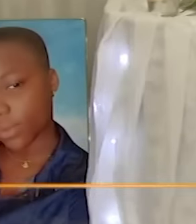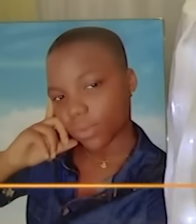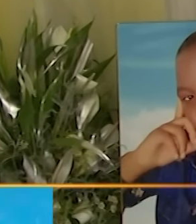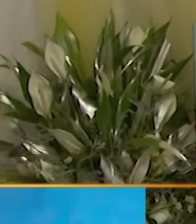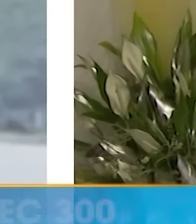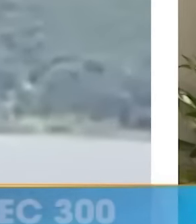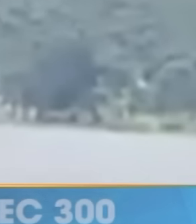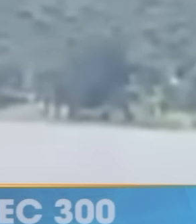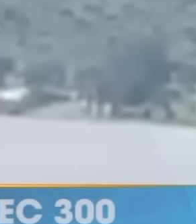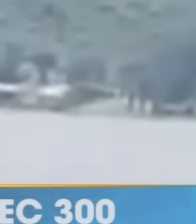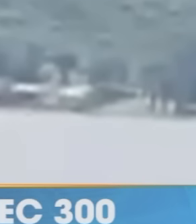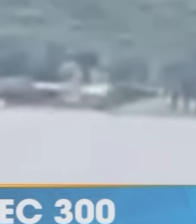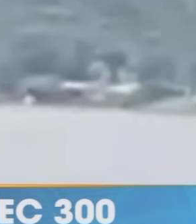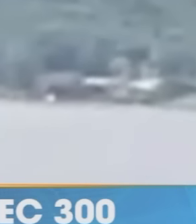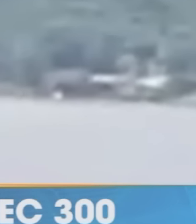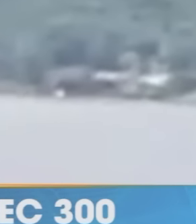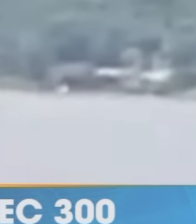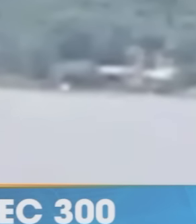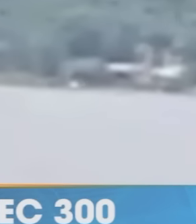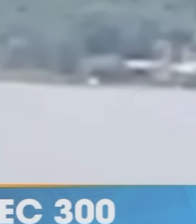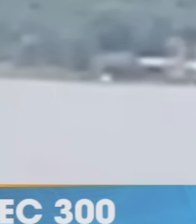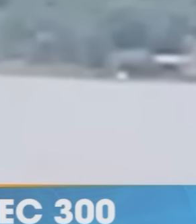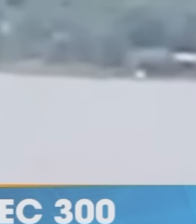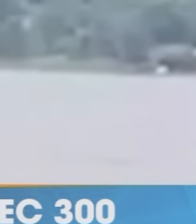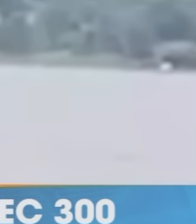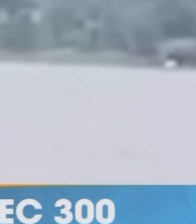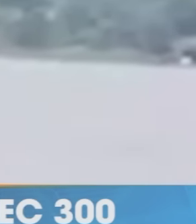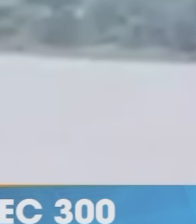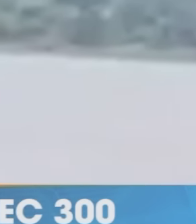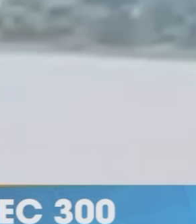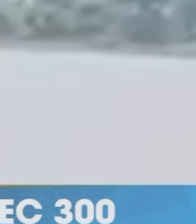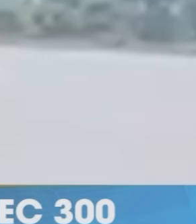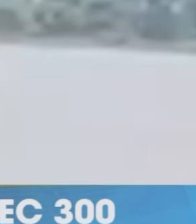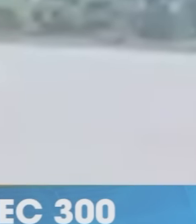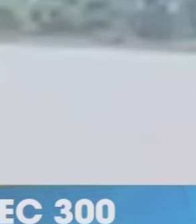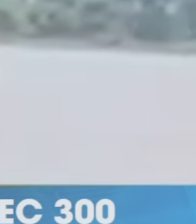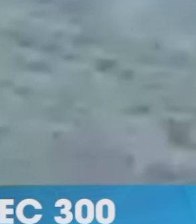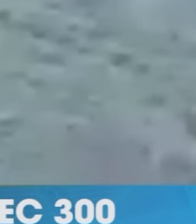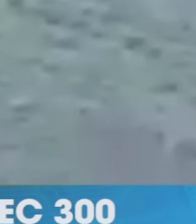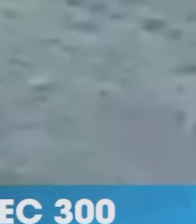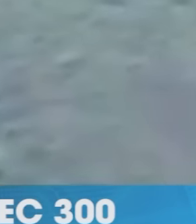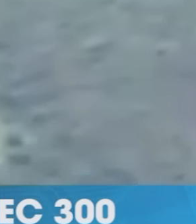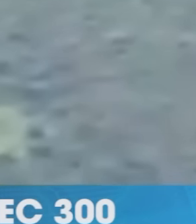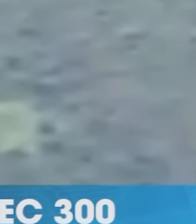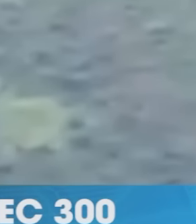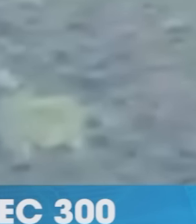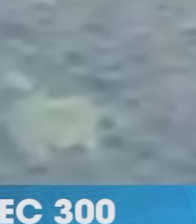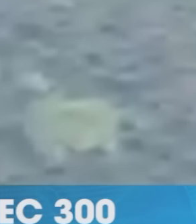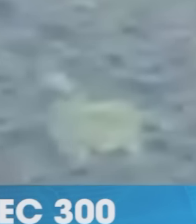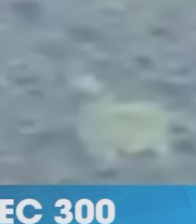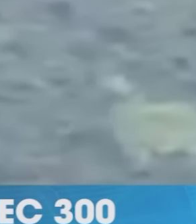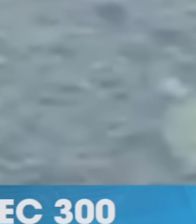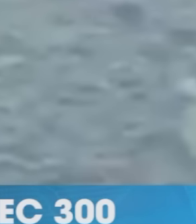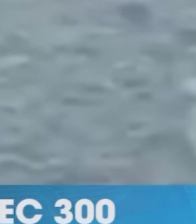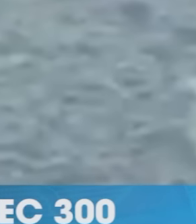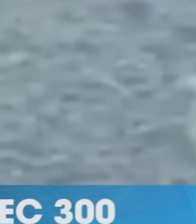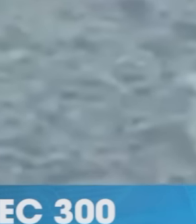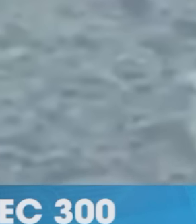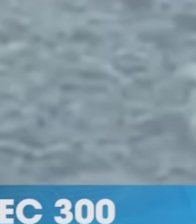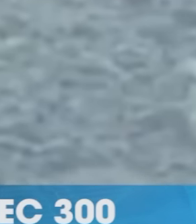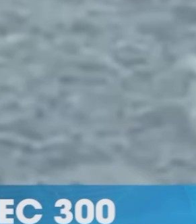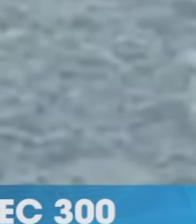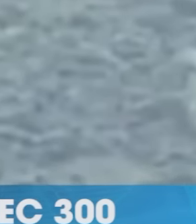Et autre drame, plus d'une centaine de personnes sont portées disparues après le naufrage d'un bateau dimanche dernier dans l'ouest de la République démocratique